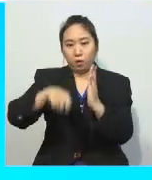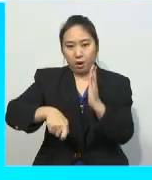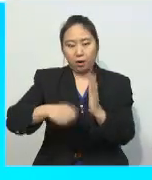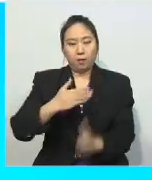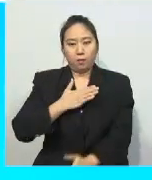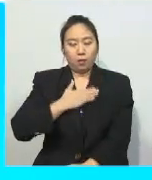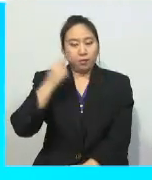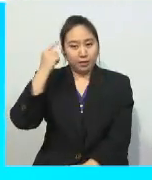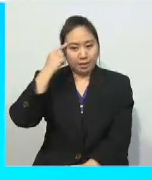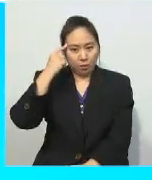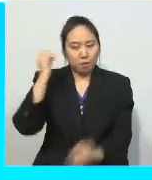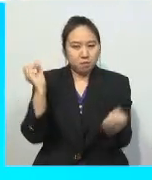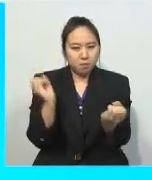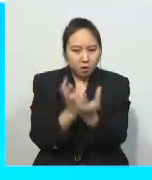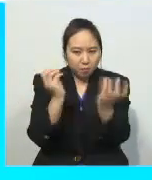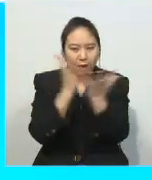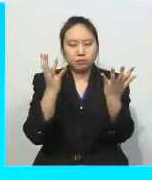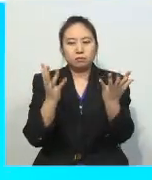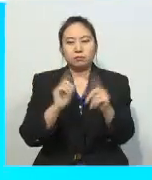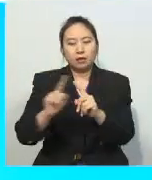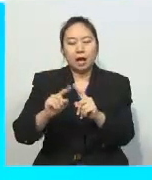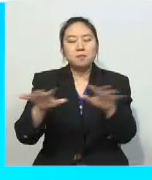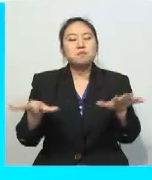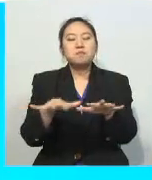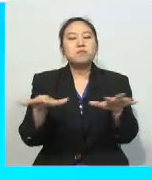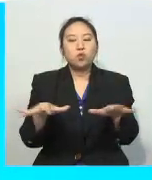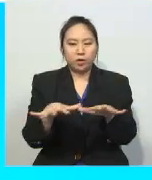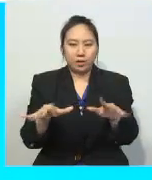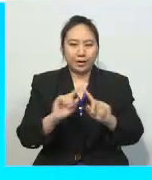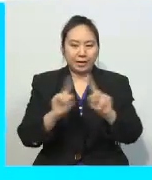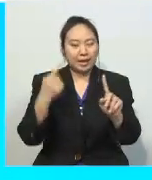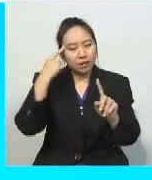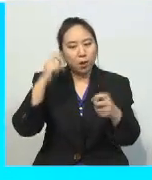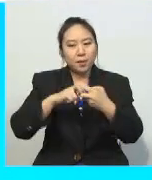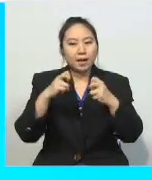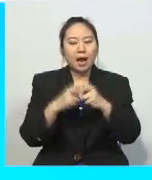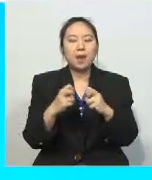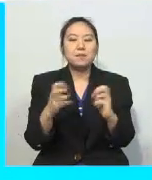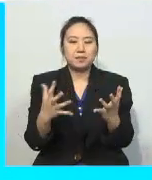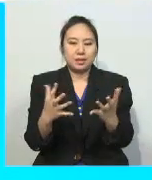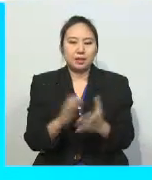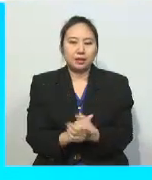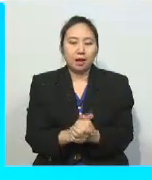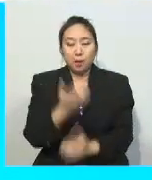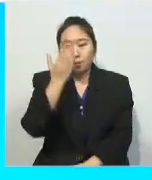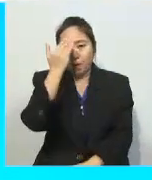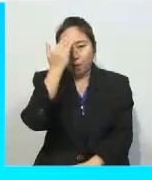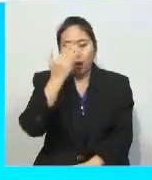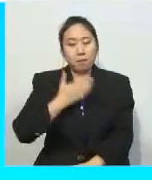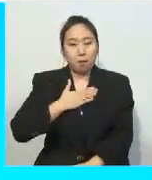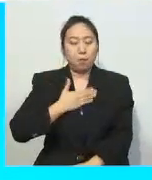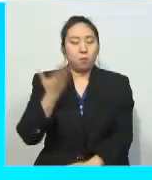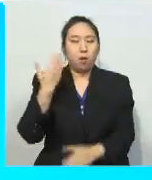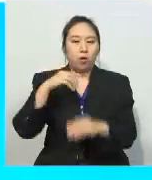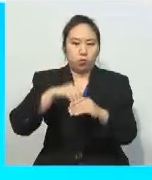าในเรื่องของความรุนแรงในเรื่องของการต่อสู้เป็นเรื่องของปกตินะฮะแต่คิดว่าคงไม่มีปัญหาอะไรนะครับเพราะกินดีก็เท่ากับที่ผมเคยอยู่โ